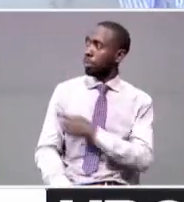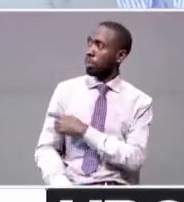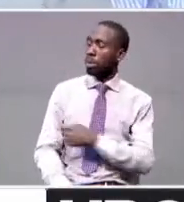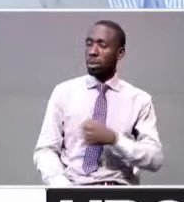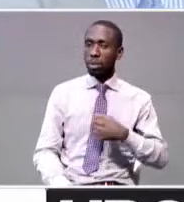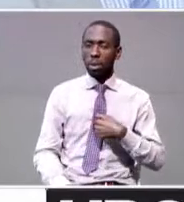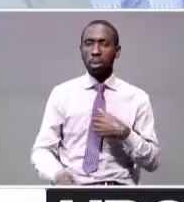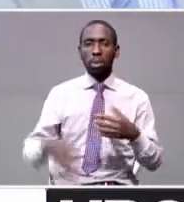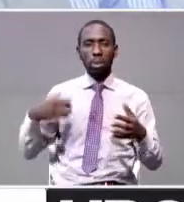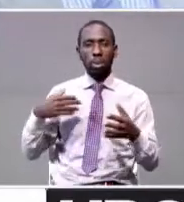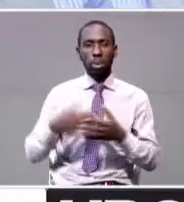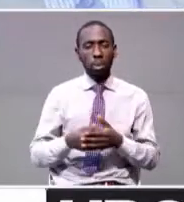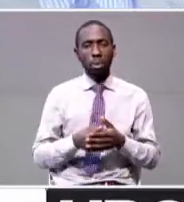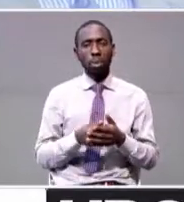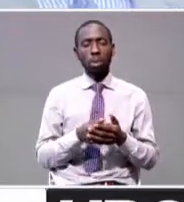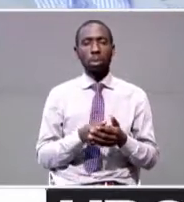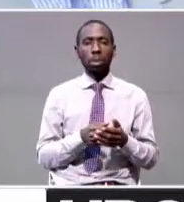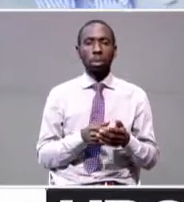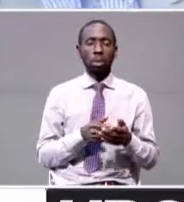tugumya Obuganda ebbanga lyonna